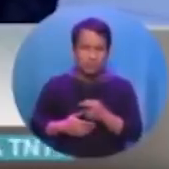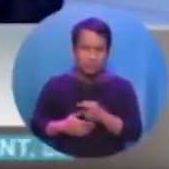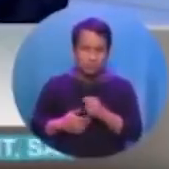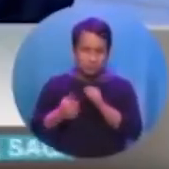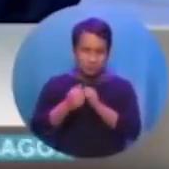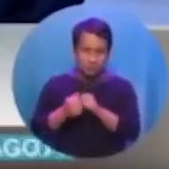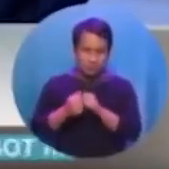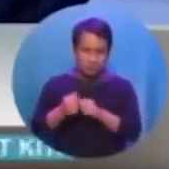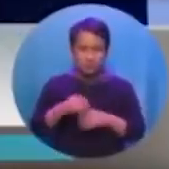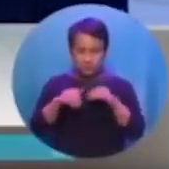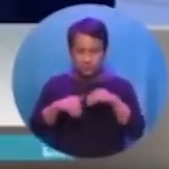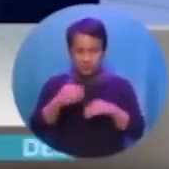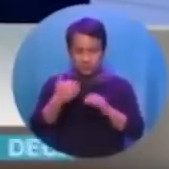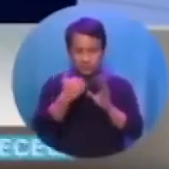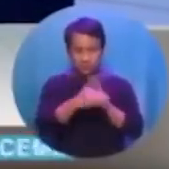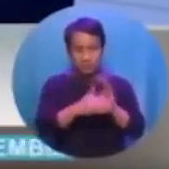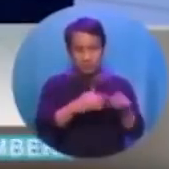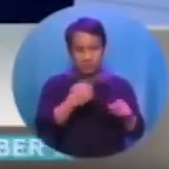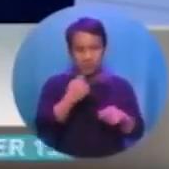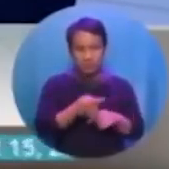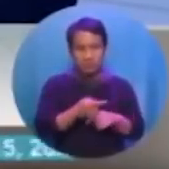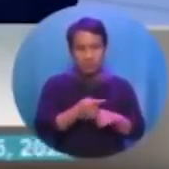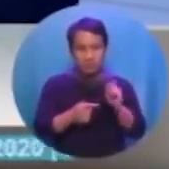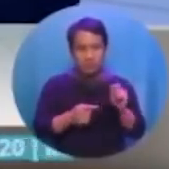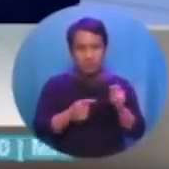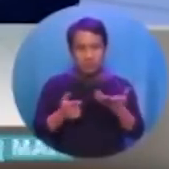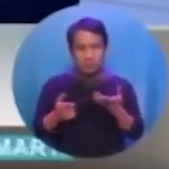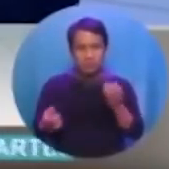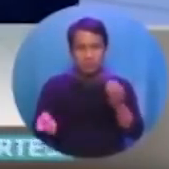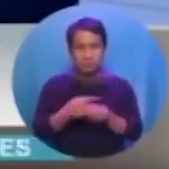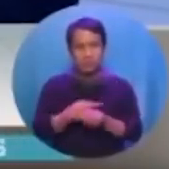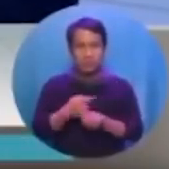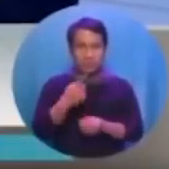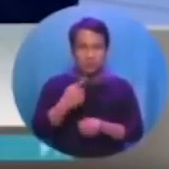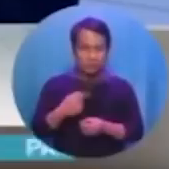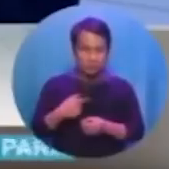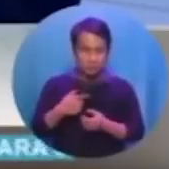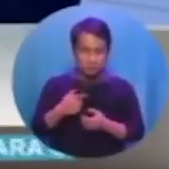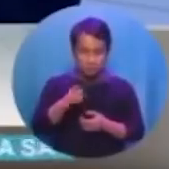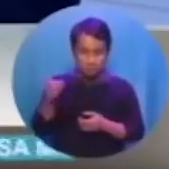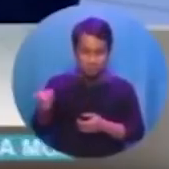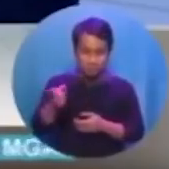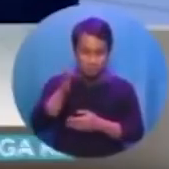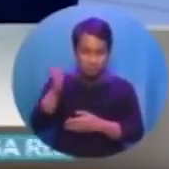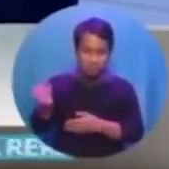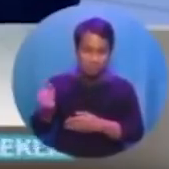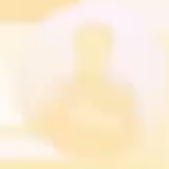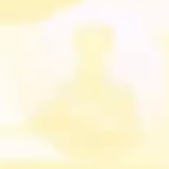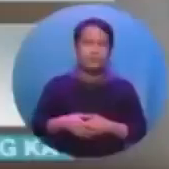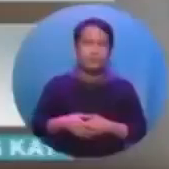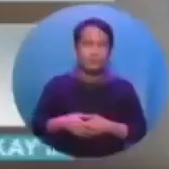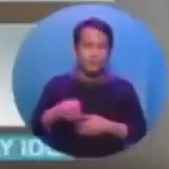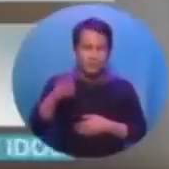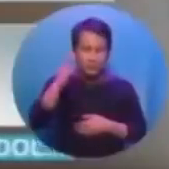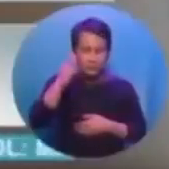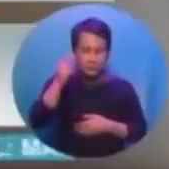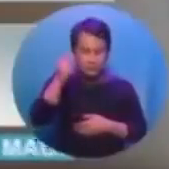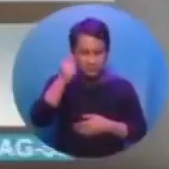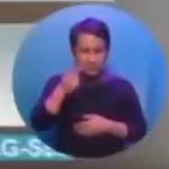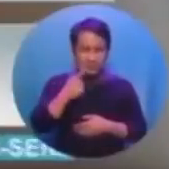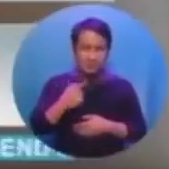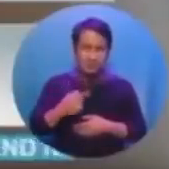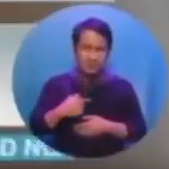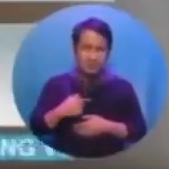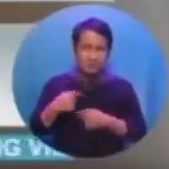po namin. Okay. So, sabi ko, tol, pinapalayas kasi ako, okay lang ba? Tuloy muna ako sa inyo. Ano po kasi yun,